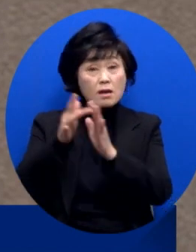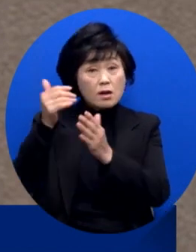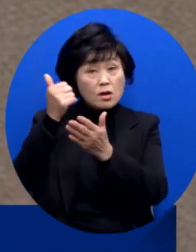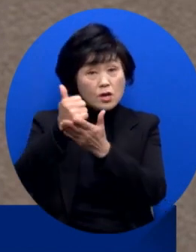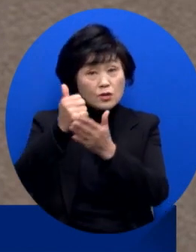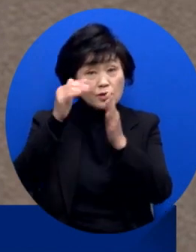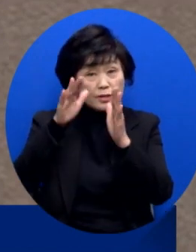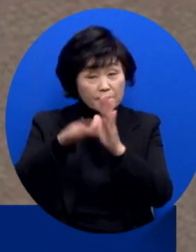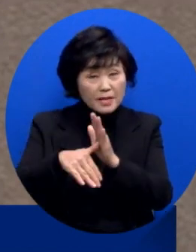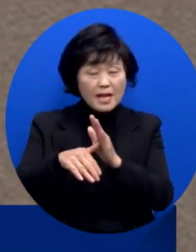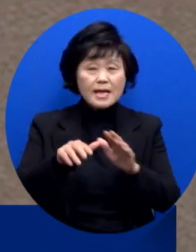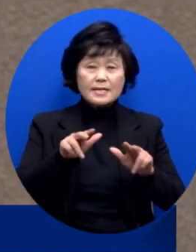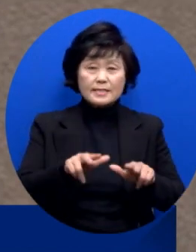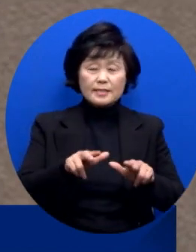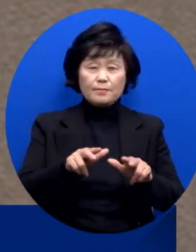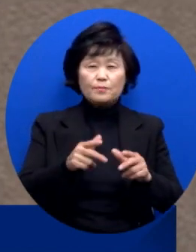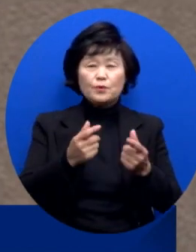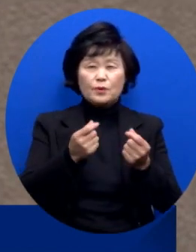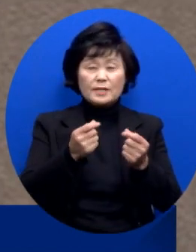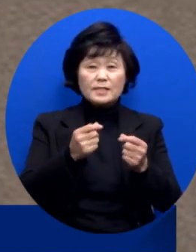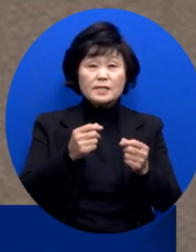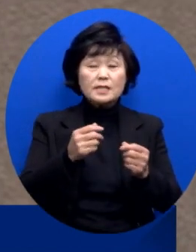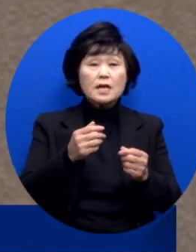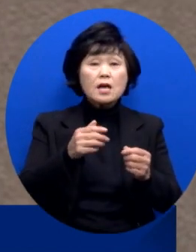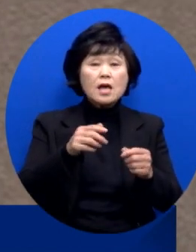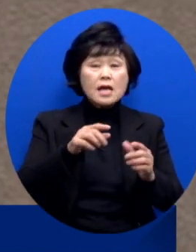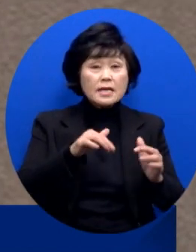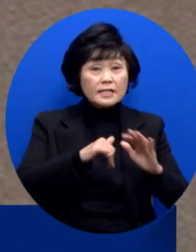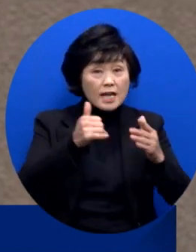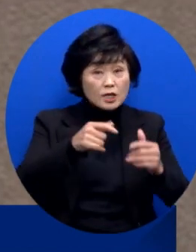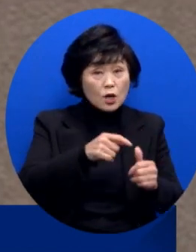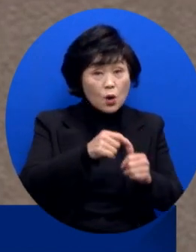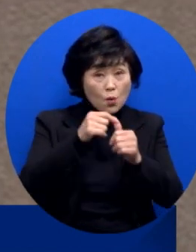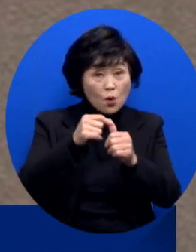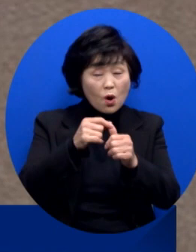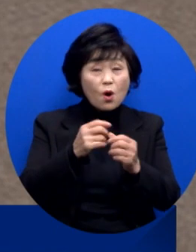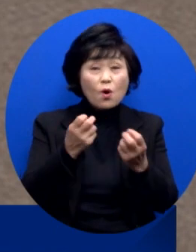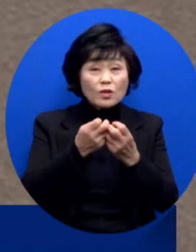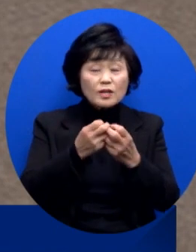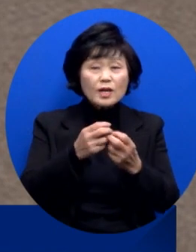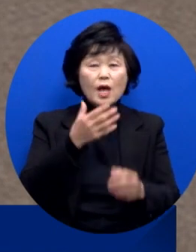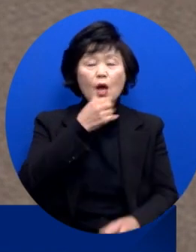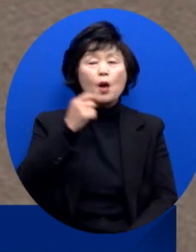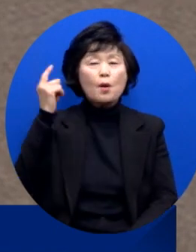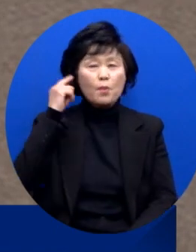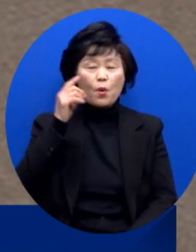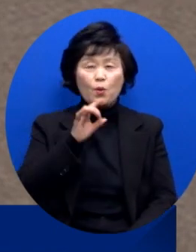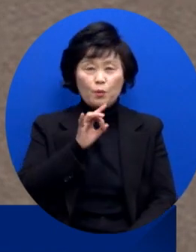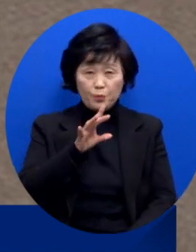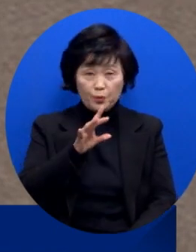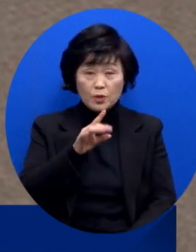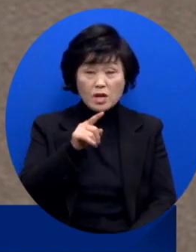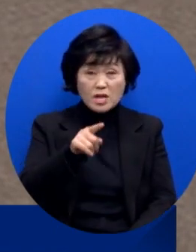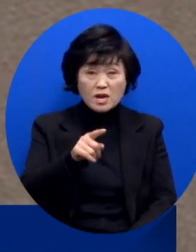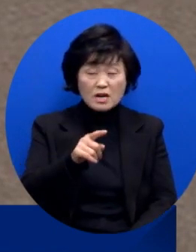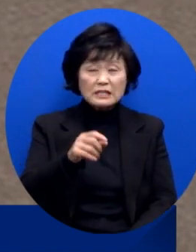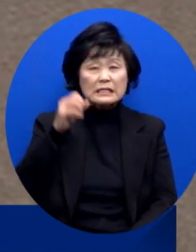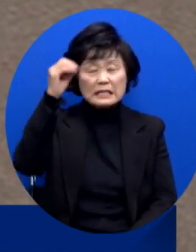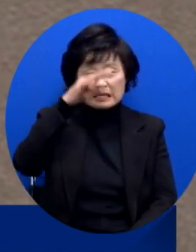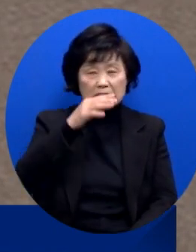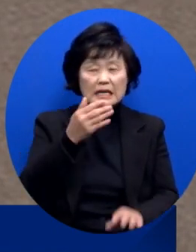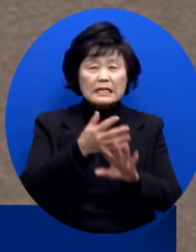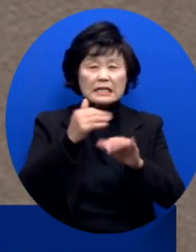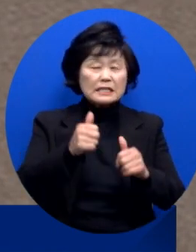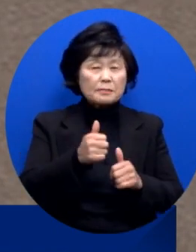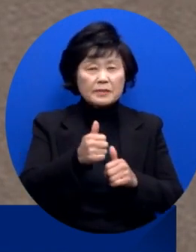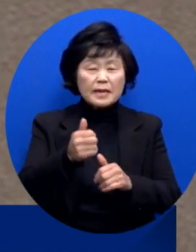세상을 구원하는 힘은 복음밖에 없는 것입니다. 주님, 이 계명을 수동적으로 지키는 그런